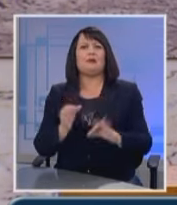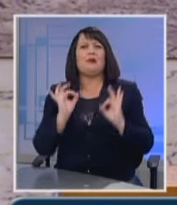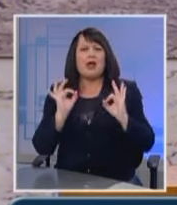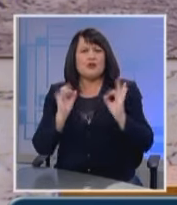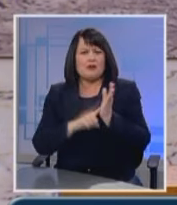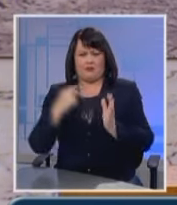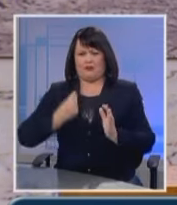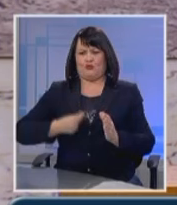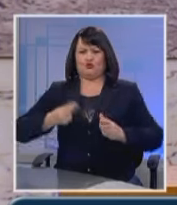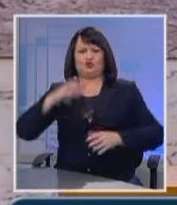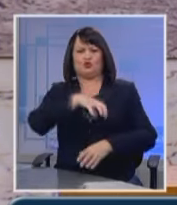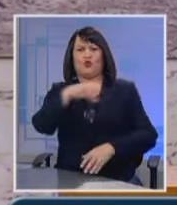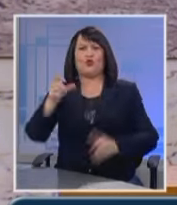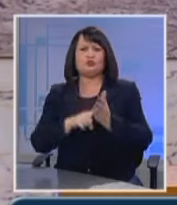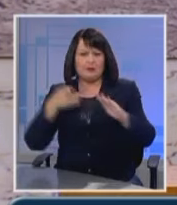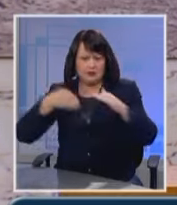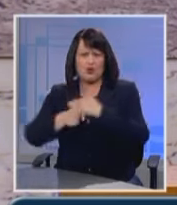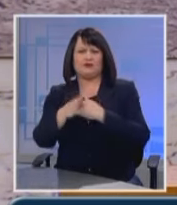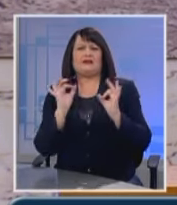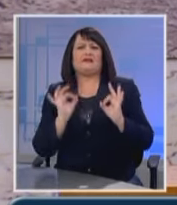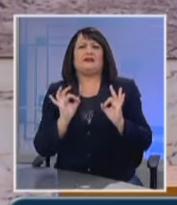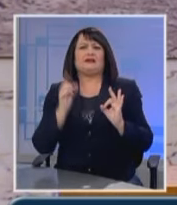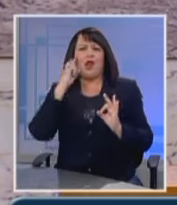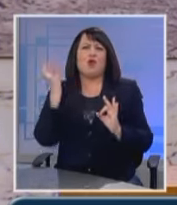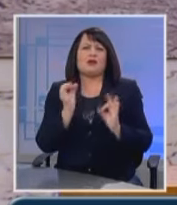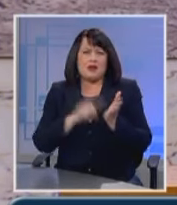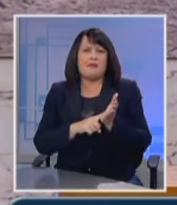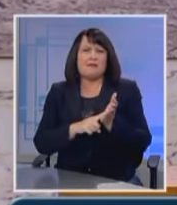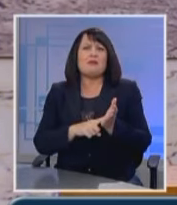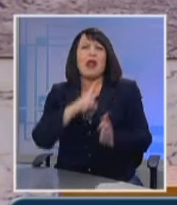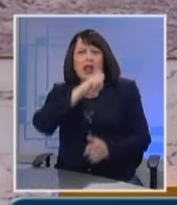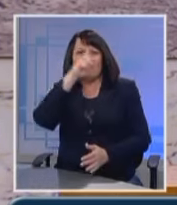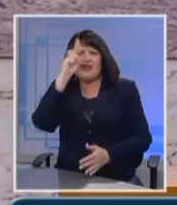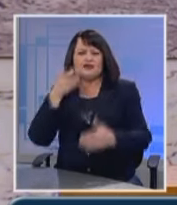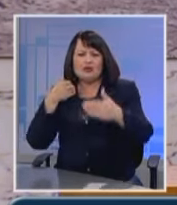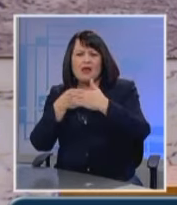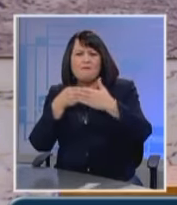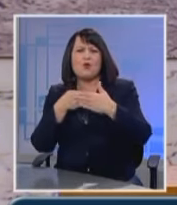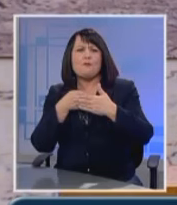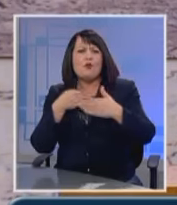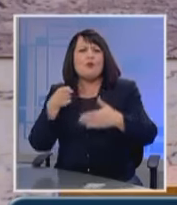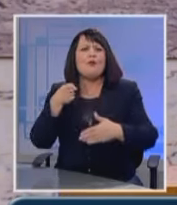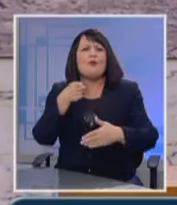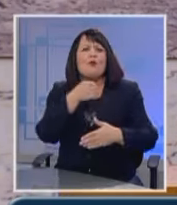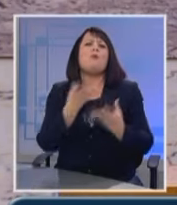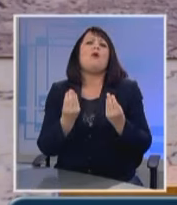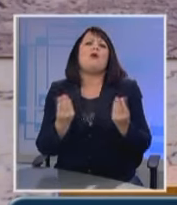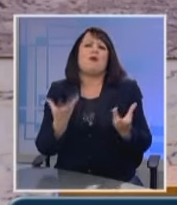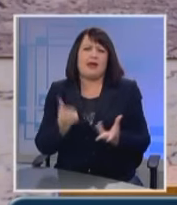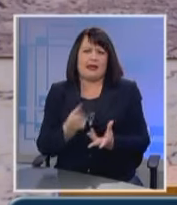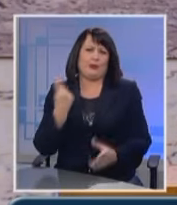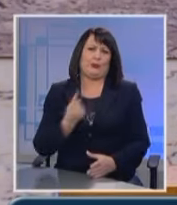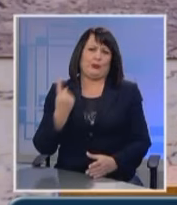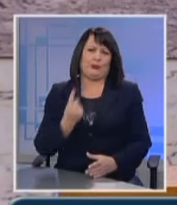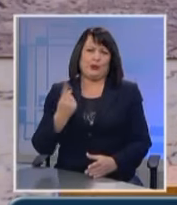δημόσιους χώρους, αλλά και σε δημόσια αγαθά, είναι συχνά τυραννικά δύσκολη. Και τα εμπόδια δεν